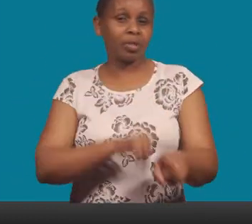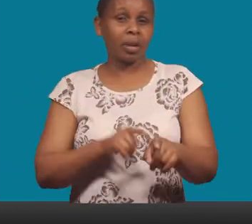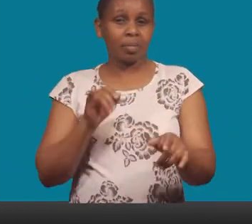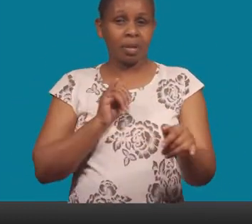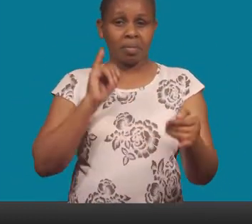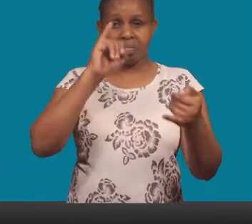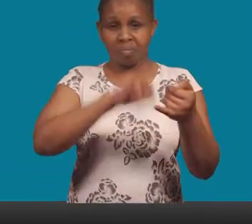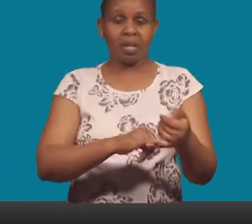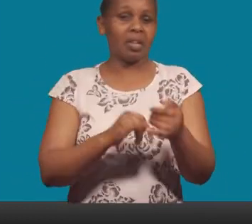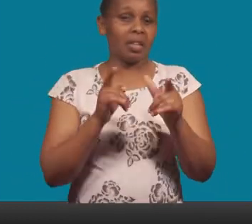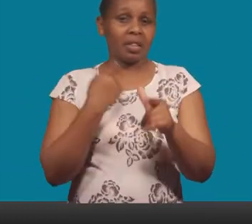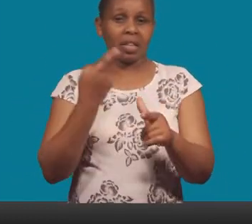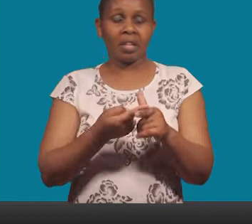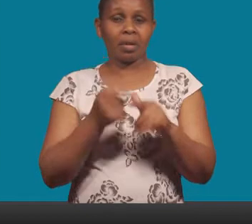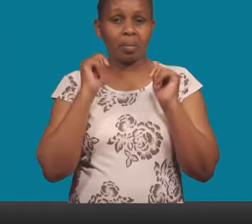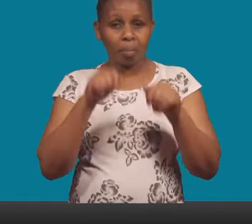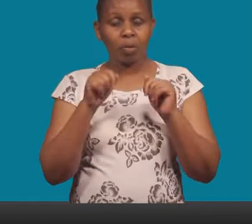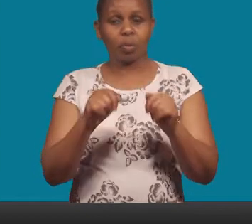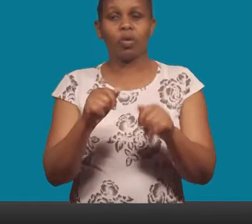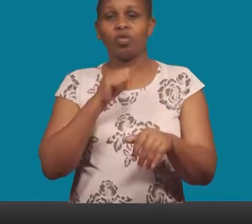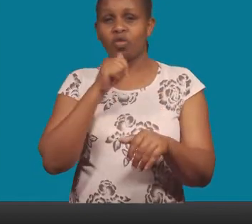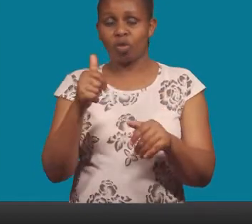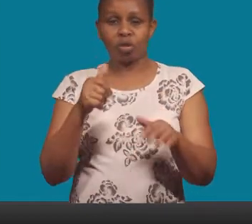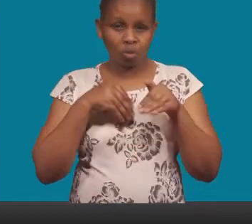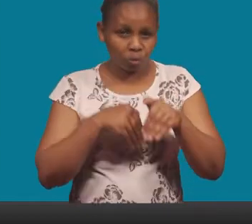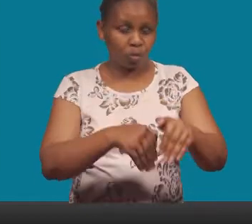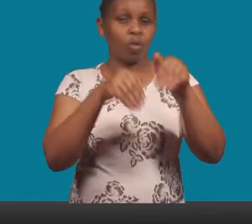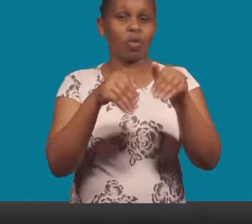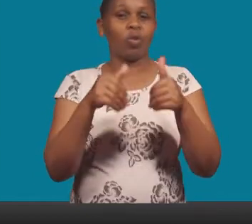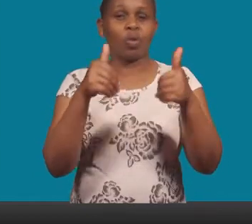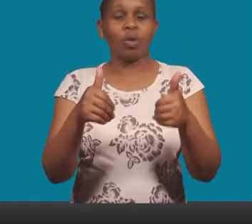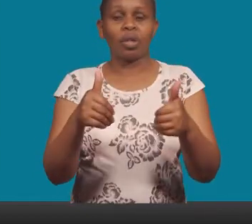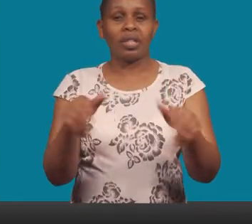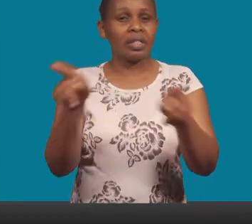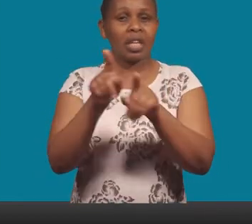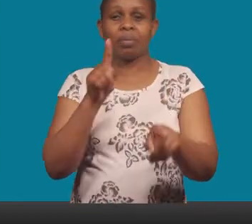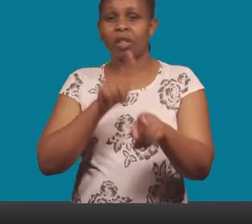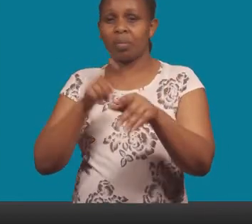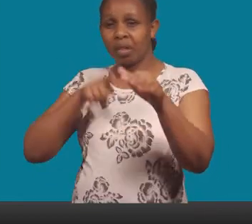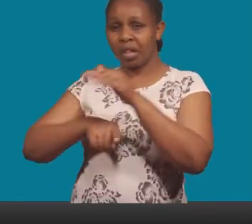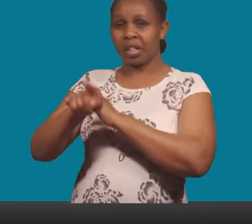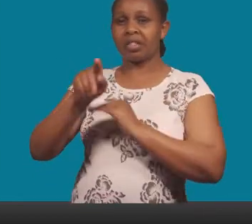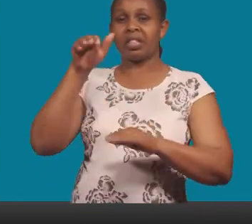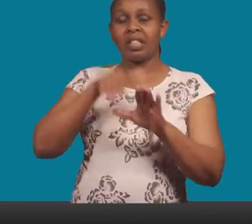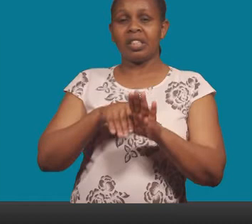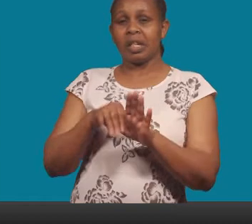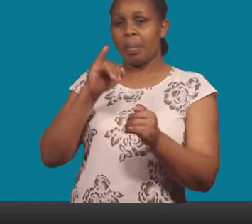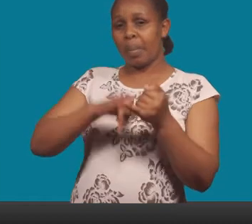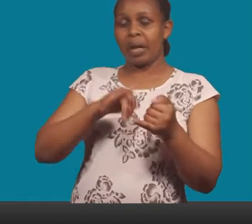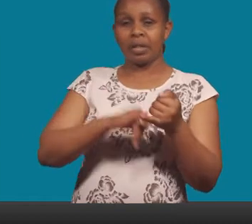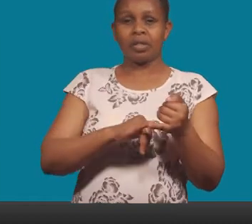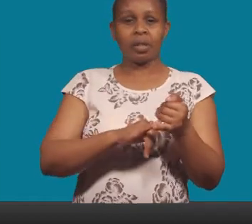rejareja zinawapa wanafunzi huru uliopitiliza, huku baadhi wakifikia hata kujiingiza kwenye uhusiano wa